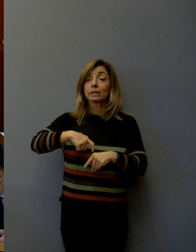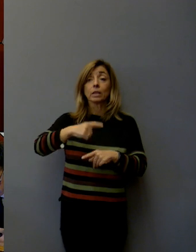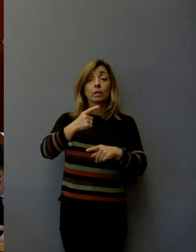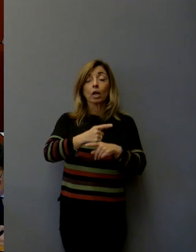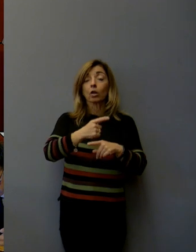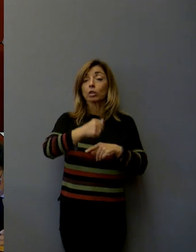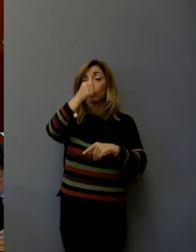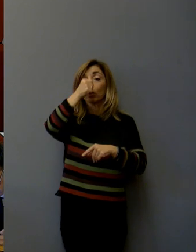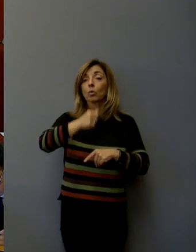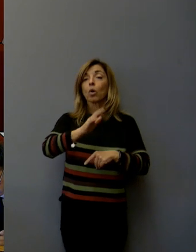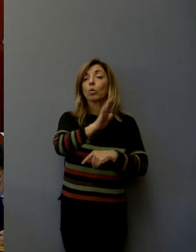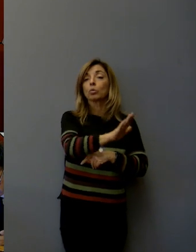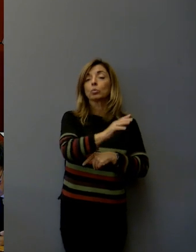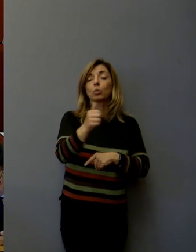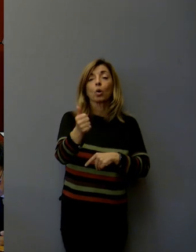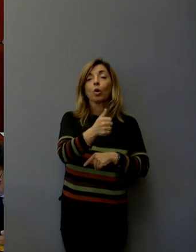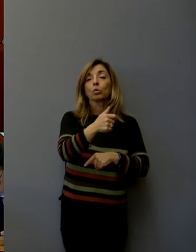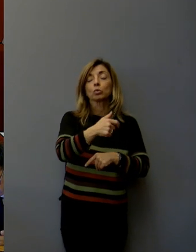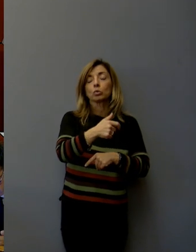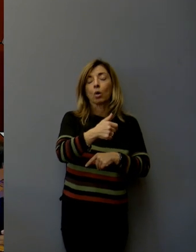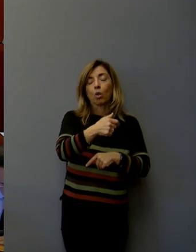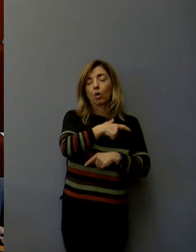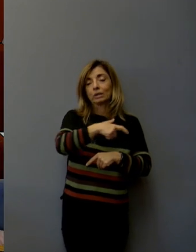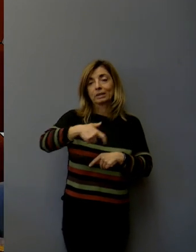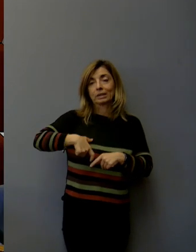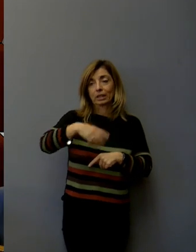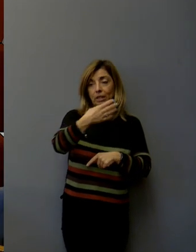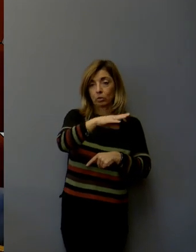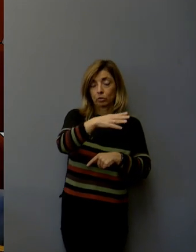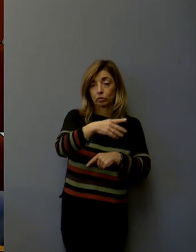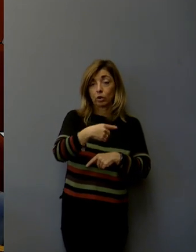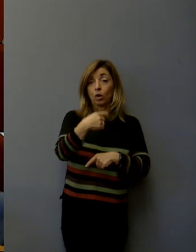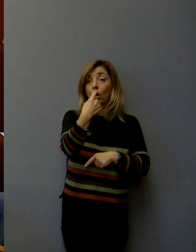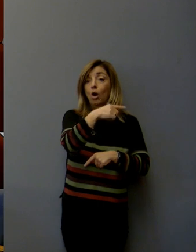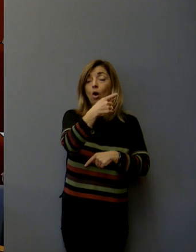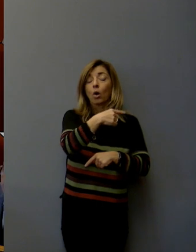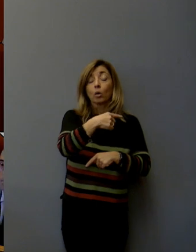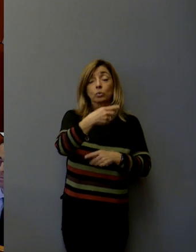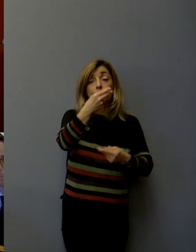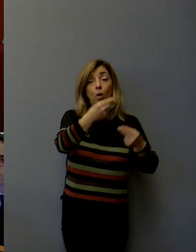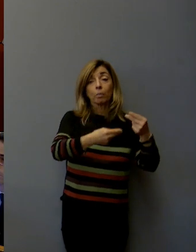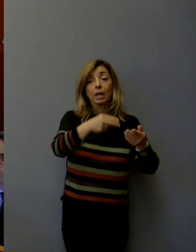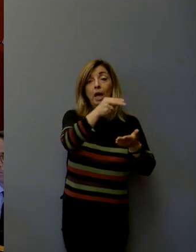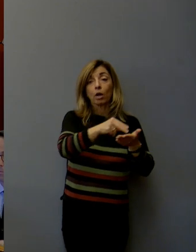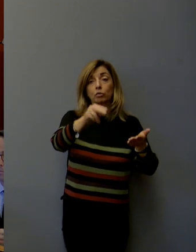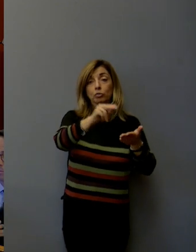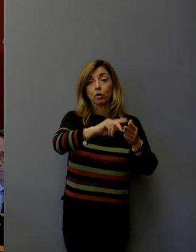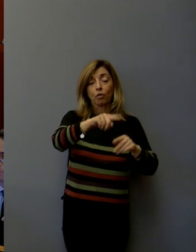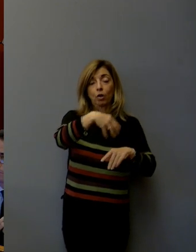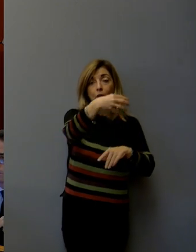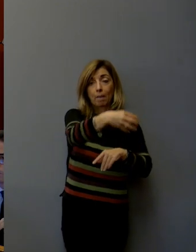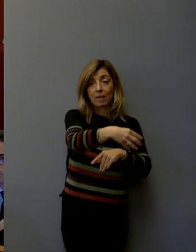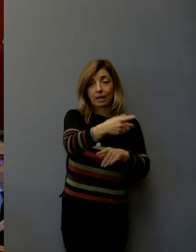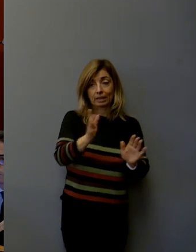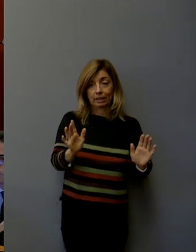noi sindaco voteremo il suo bilancio martedì daremo un'indicazione sul bilancio della vostra giunta